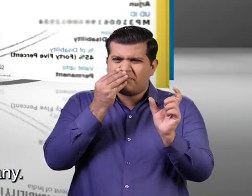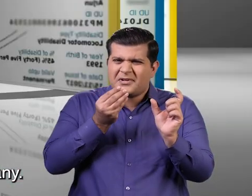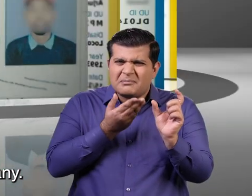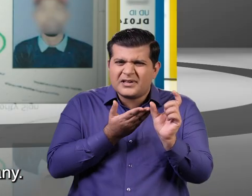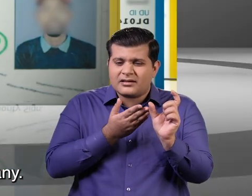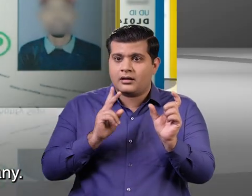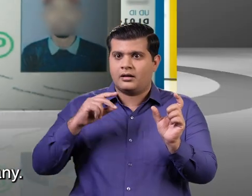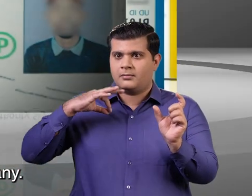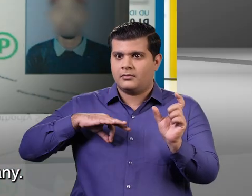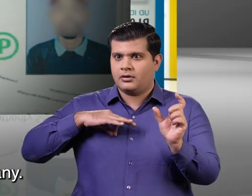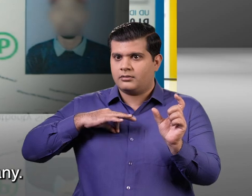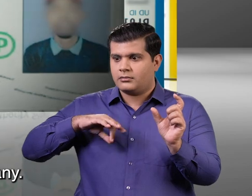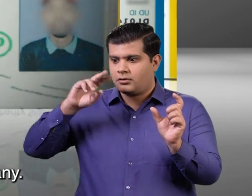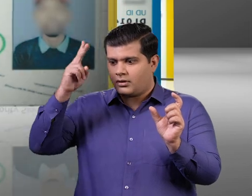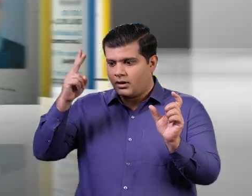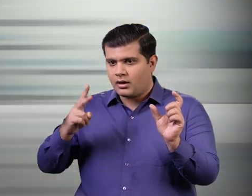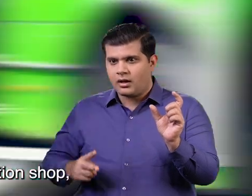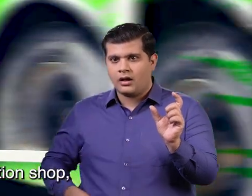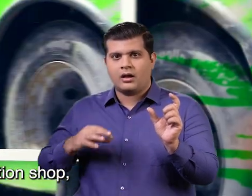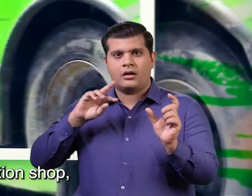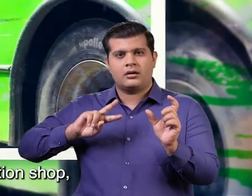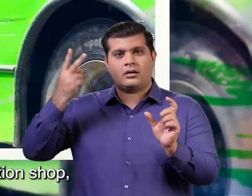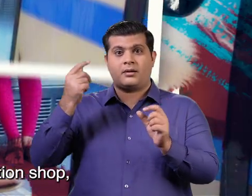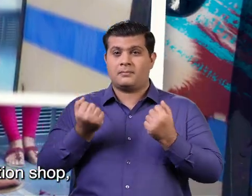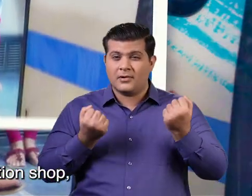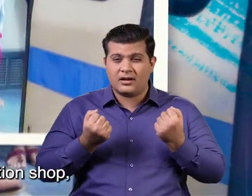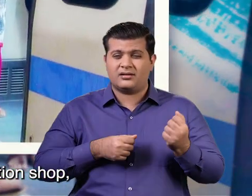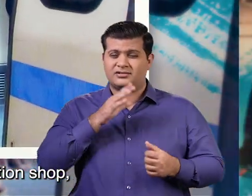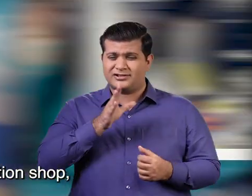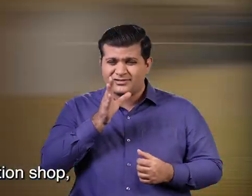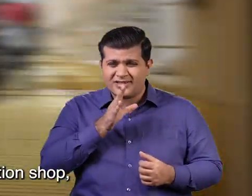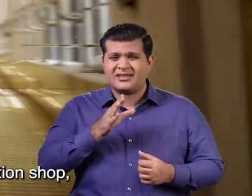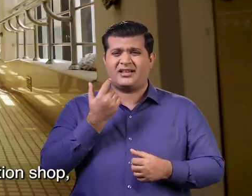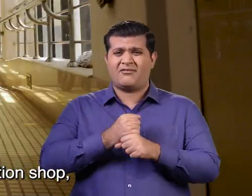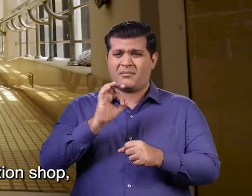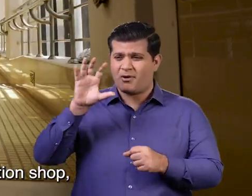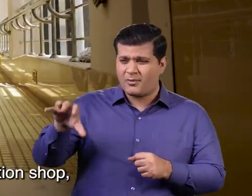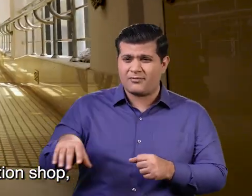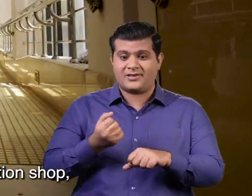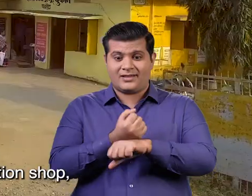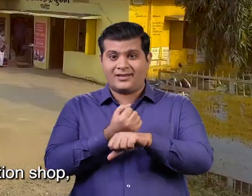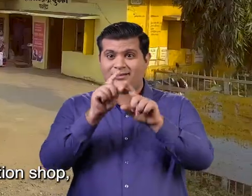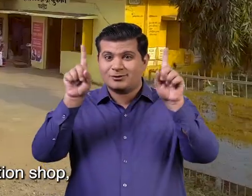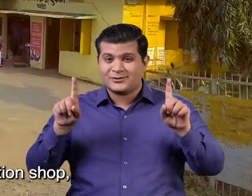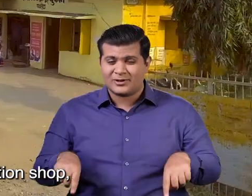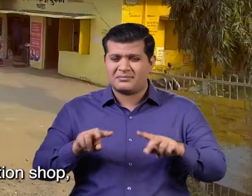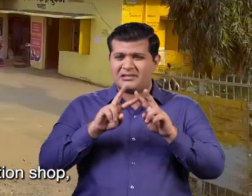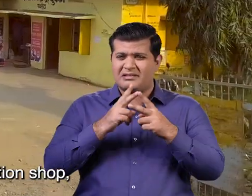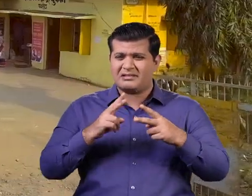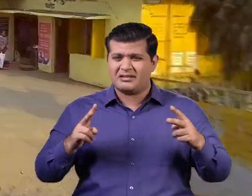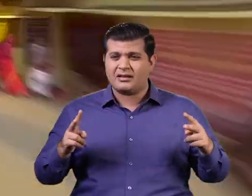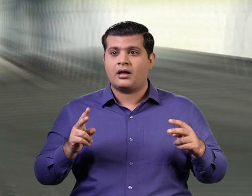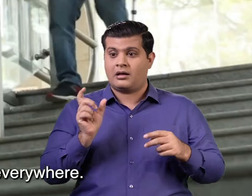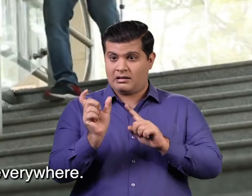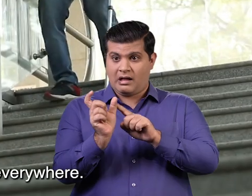छोटे से इस कार्ड के फायदे अनेक हैं चाहे बस हो या फिर ट्रेन चाहे सरकारी भवन हो या राशन की